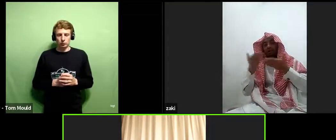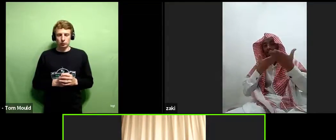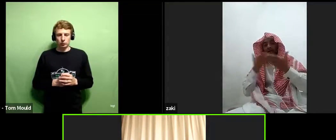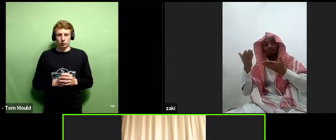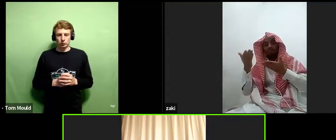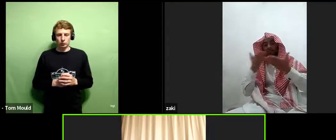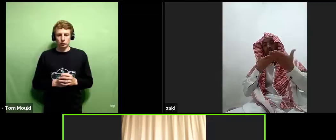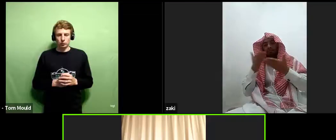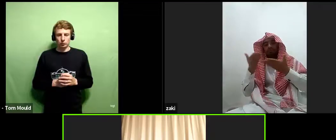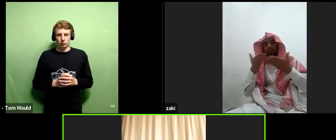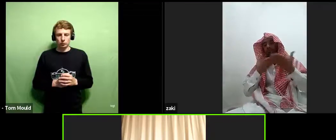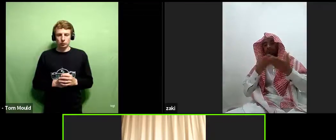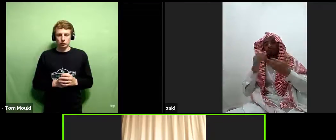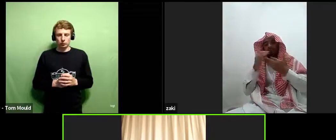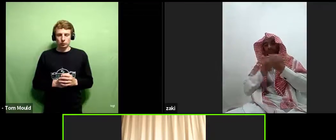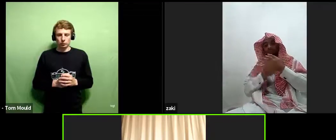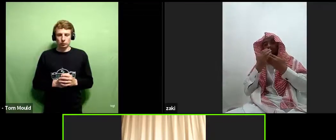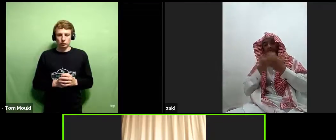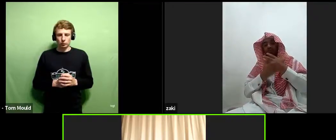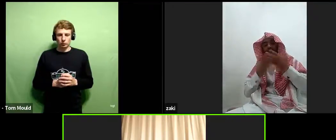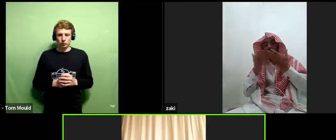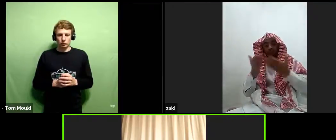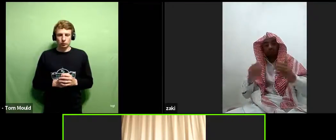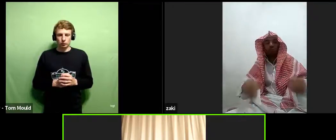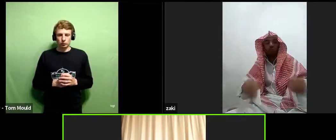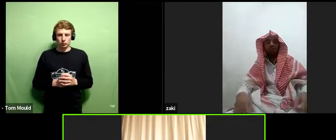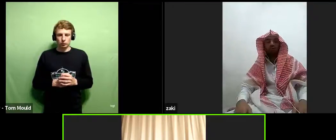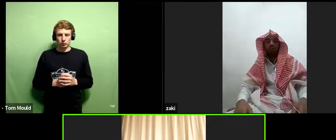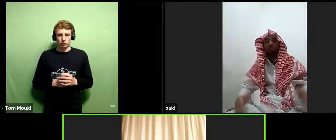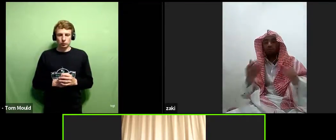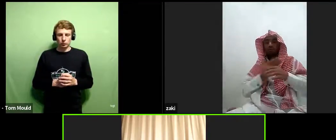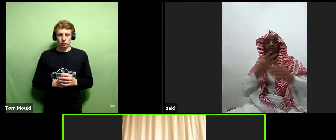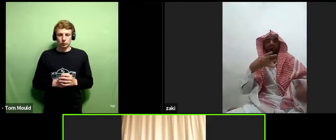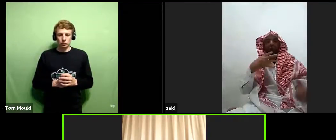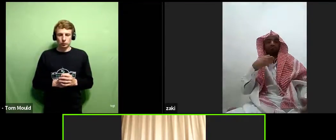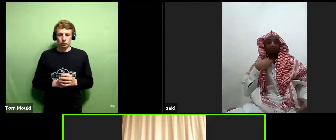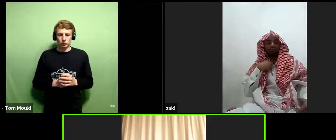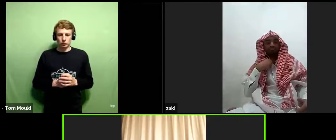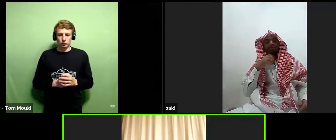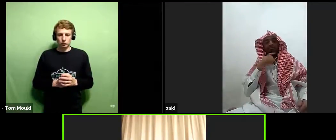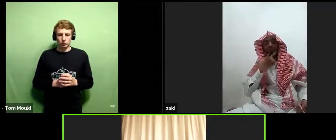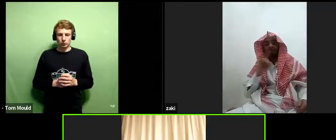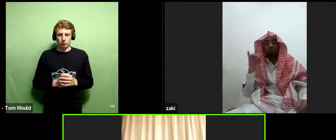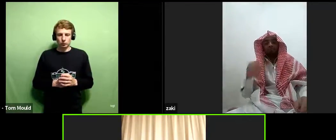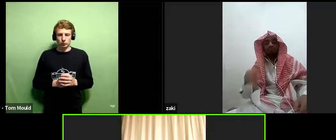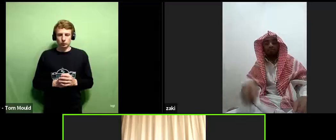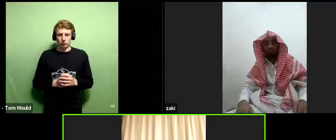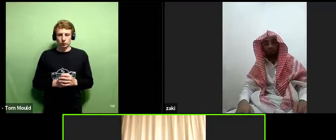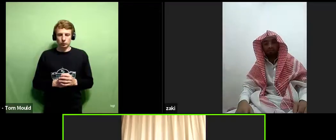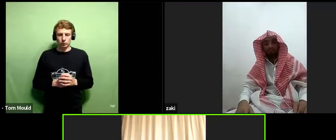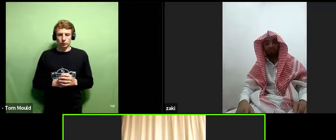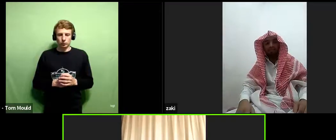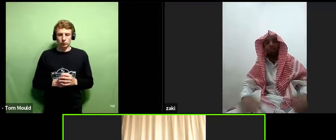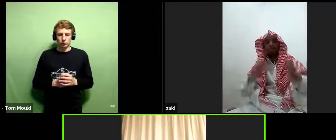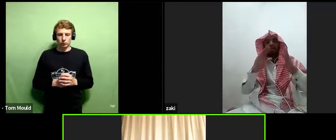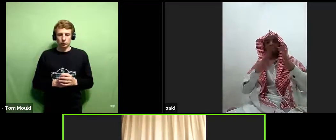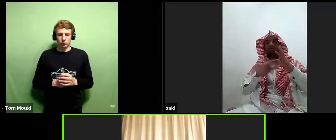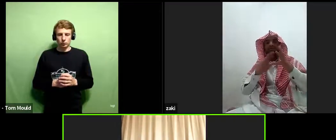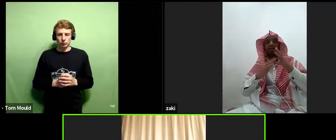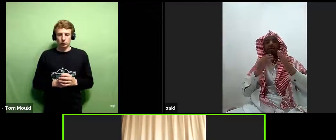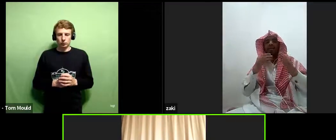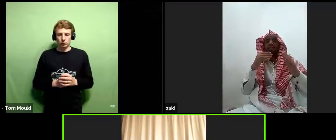معها، يلطف الجو حتى يعني لا يثقل ذلك عليها، فهذا أقل ما يكون من